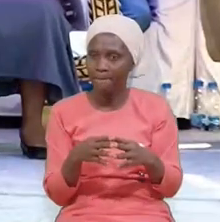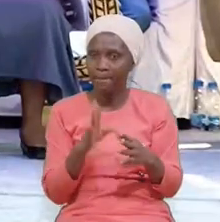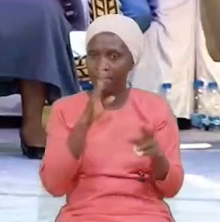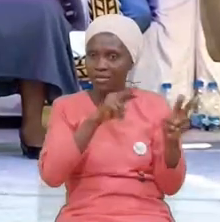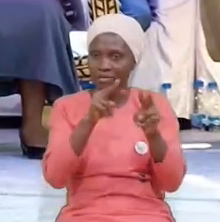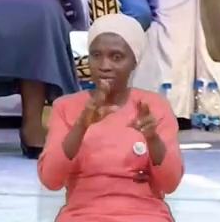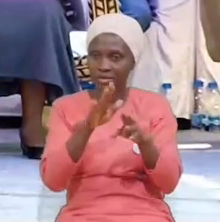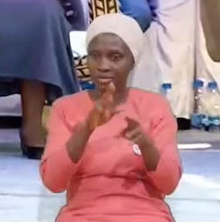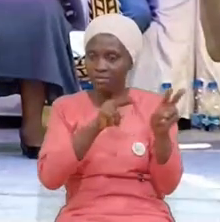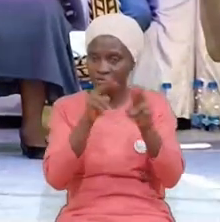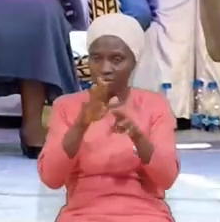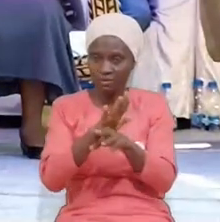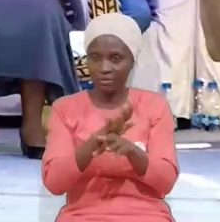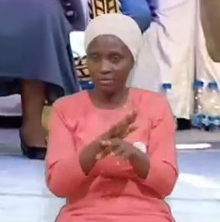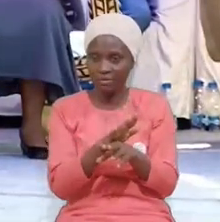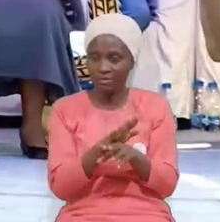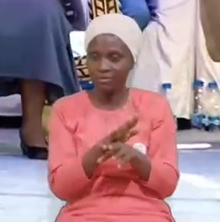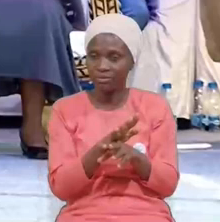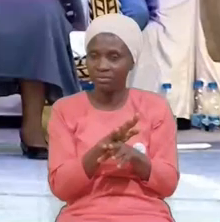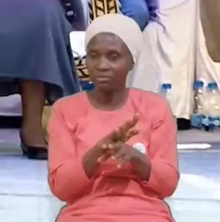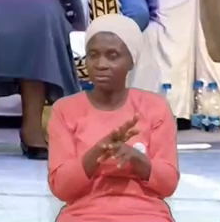Vous avez besoin de la vigilance.